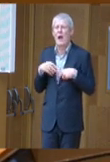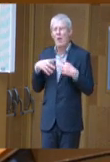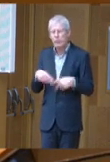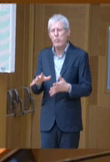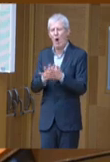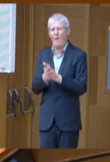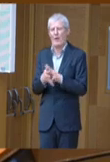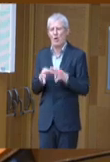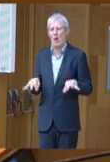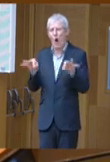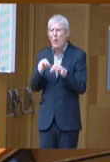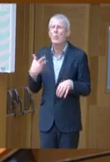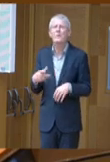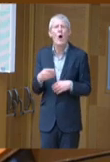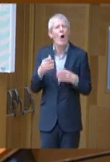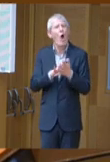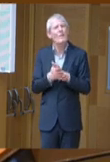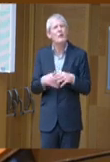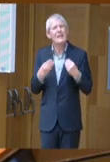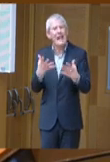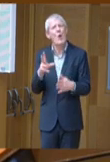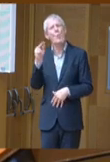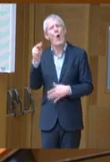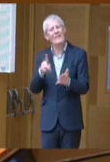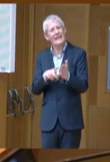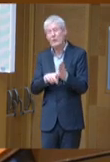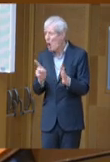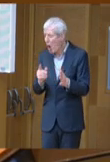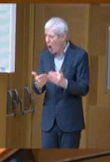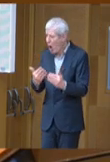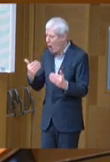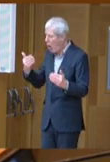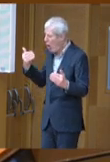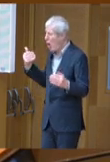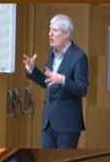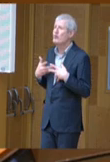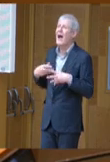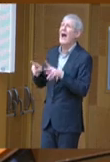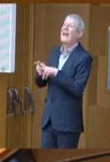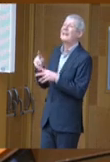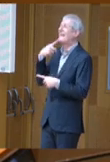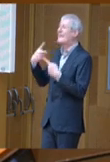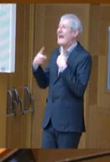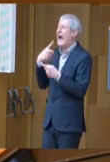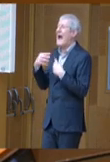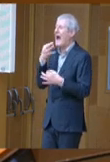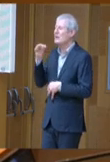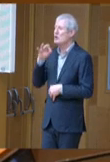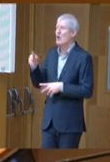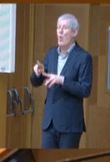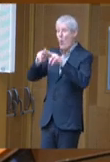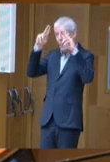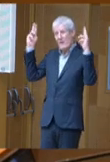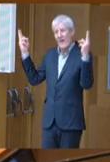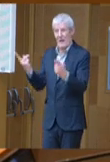non sancisce nuovi diritti, ma riafferma i diritti della Dichiarazione Universale dei Diritti della Persona. E